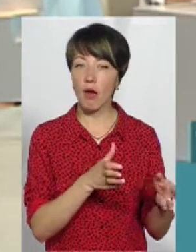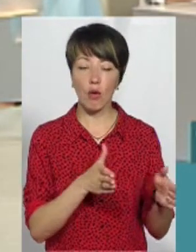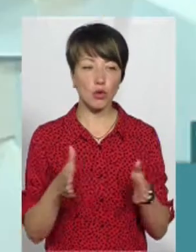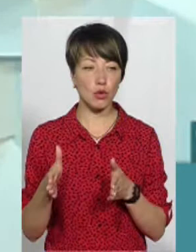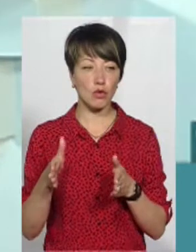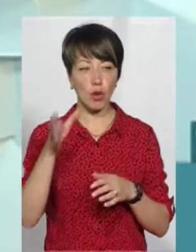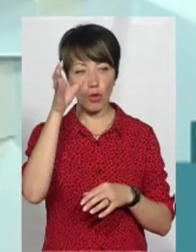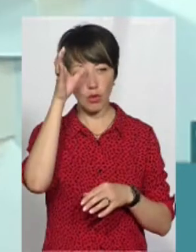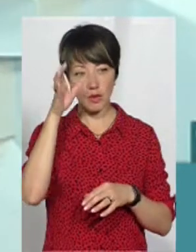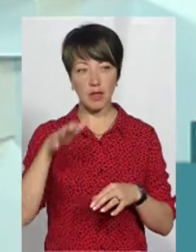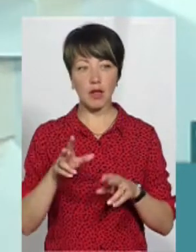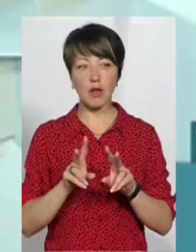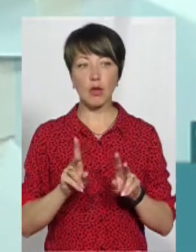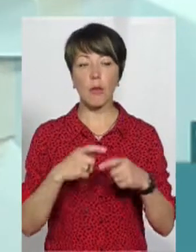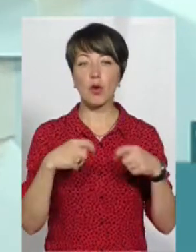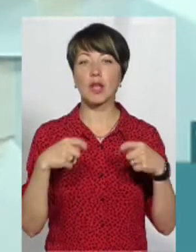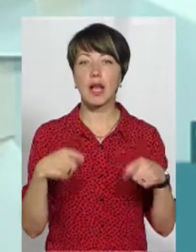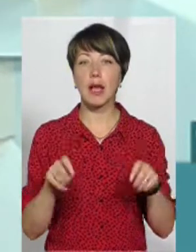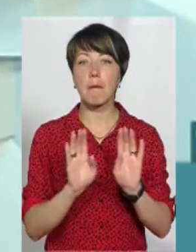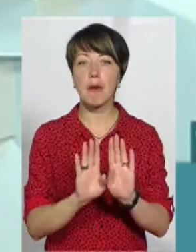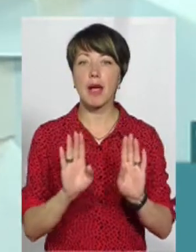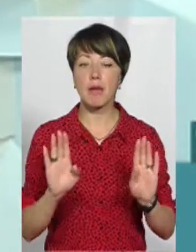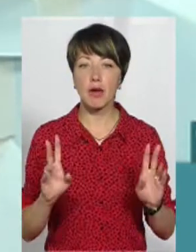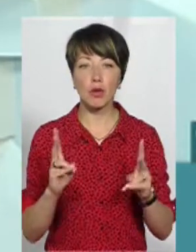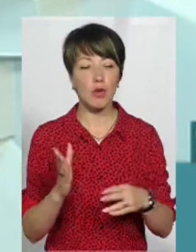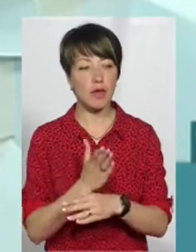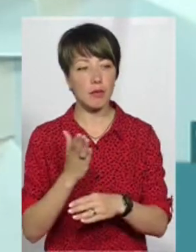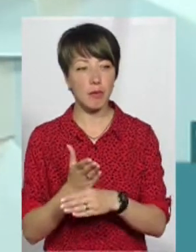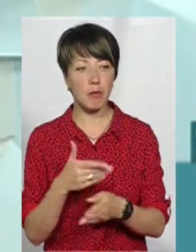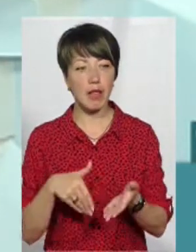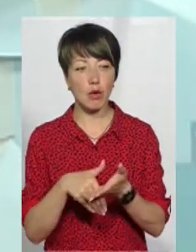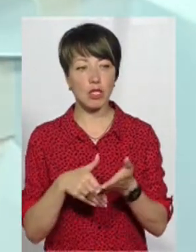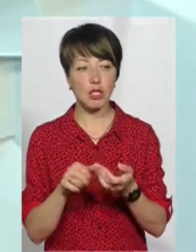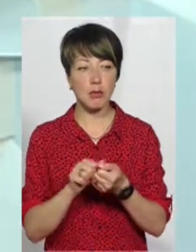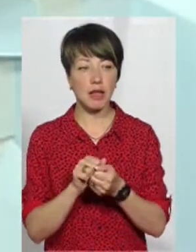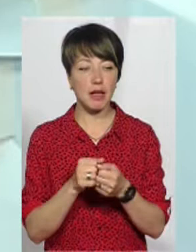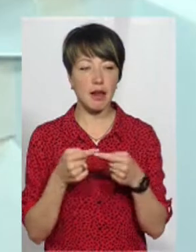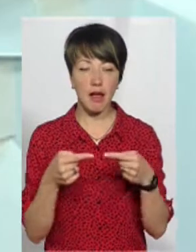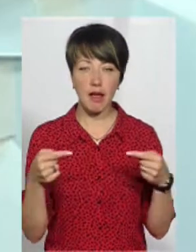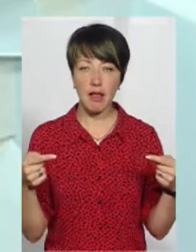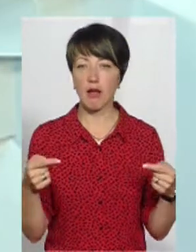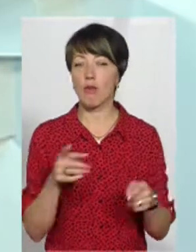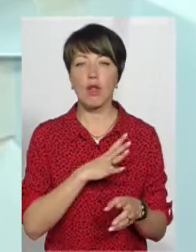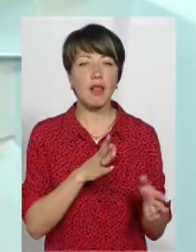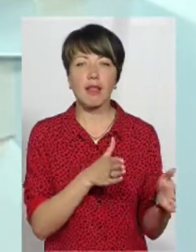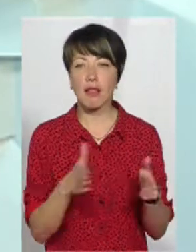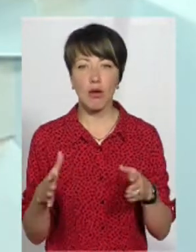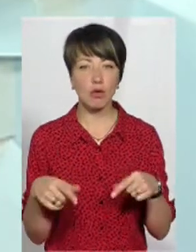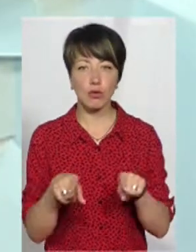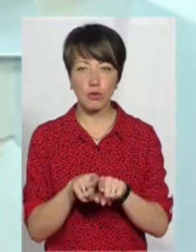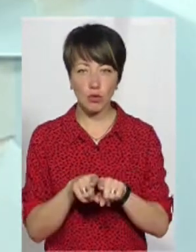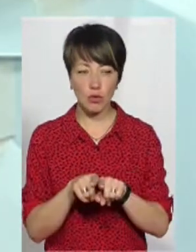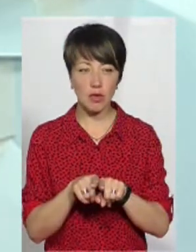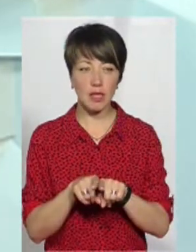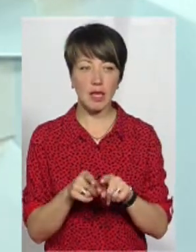неготовності освітнього ринку, тих, хто продає меблі, тих, хто виготовляє методичні матеріали. Вони були не готові до такої